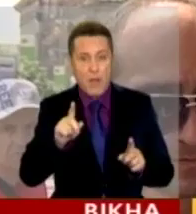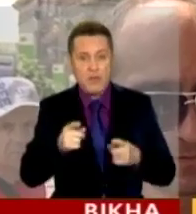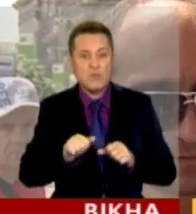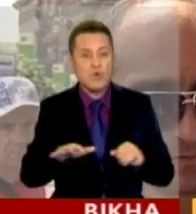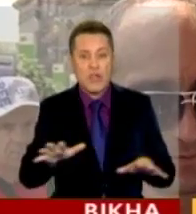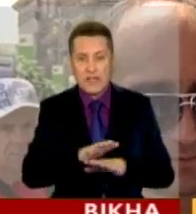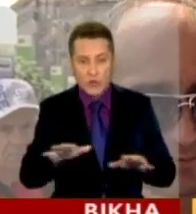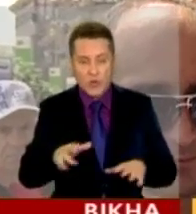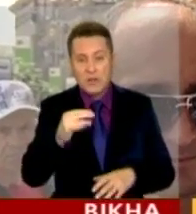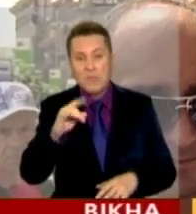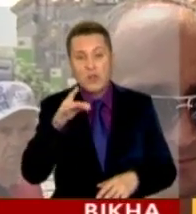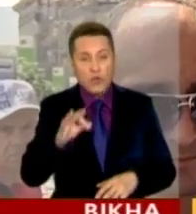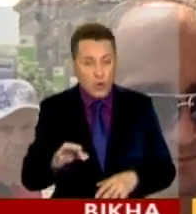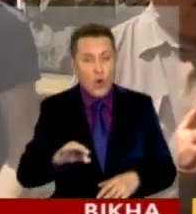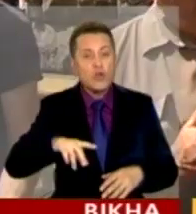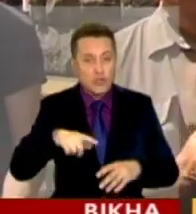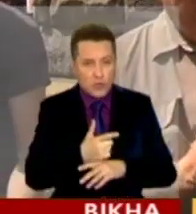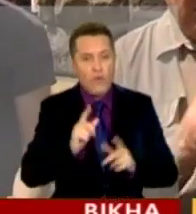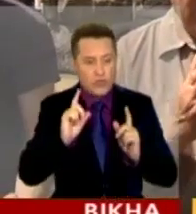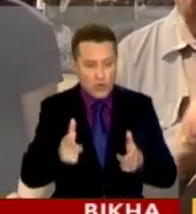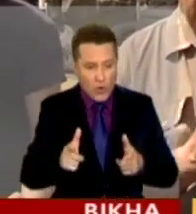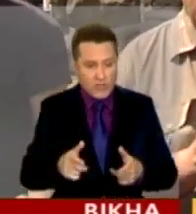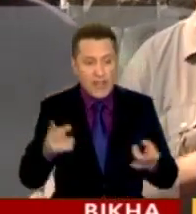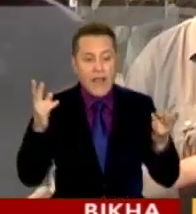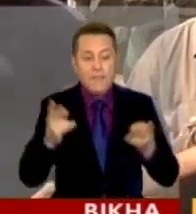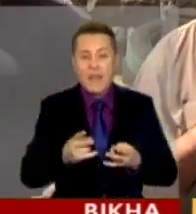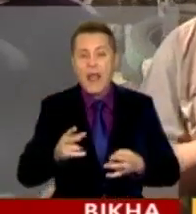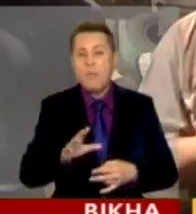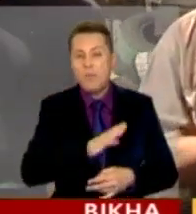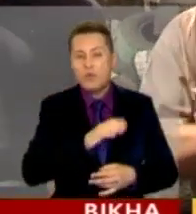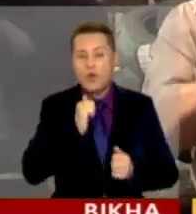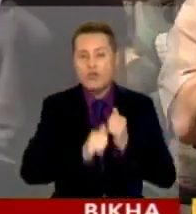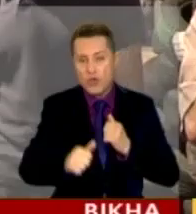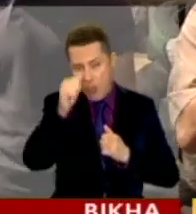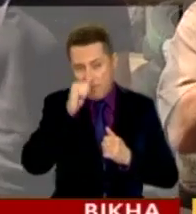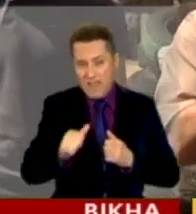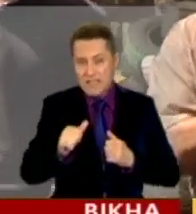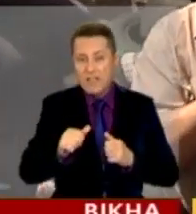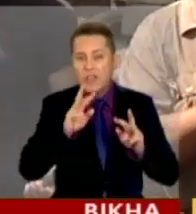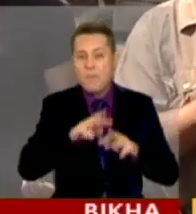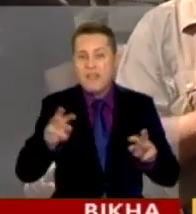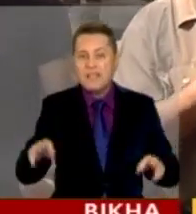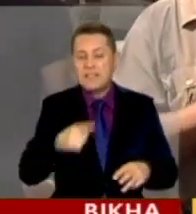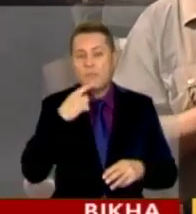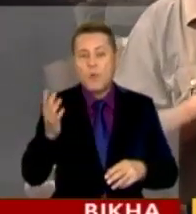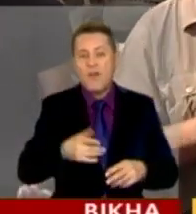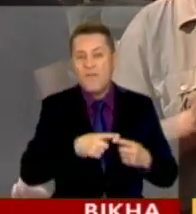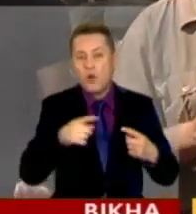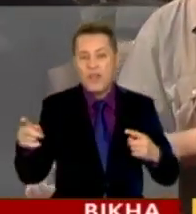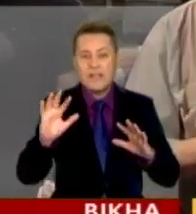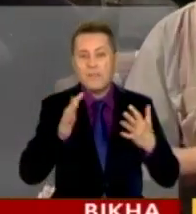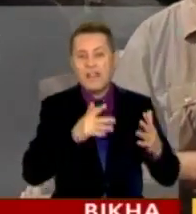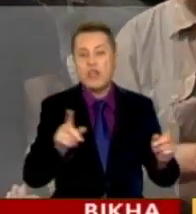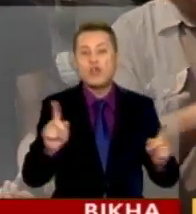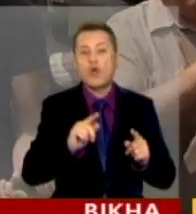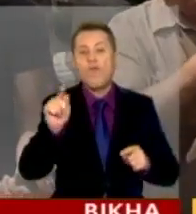Дмитро неочікувано знову згоден. Треба було щомісячно міністрам доповідати про хід подій. Що вони